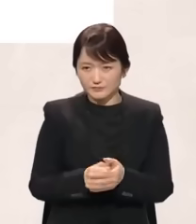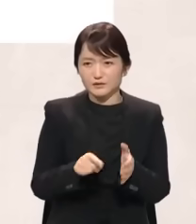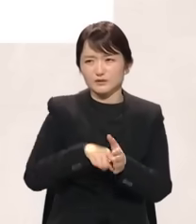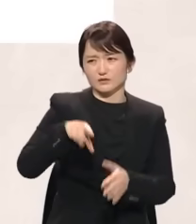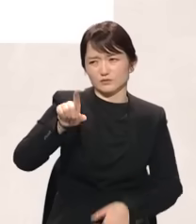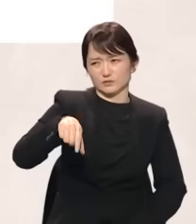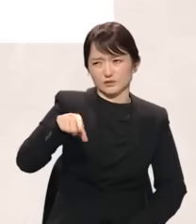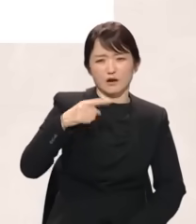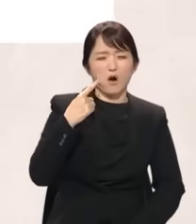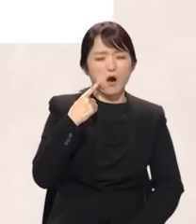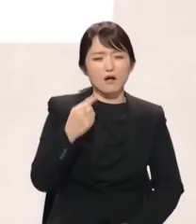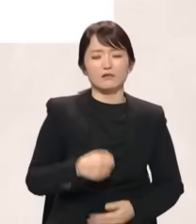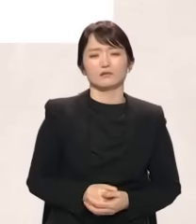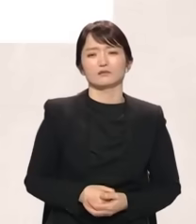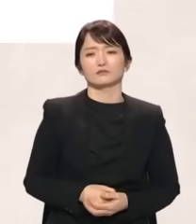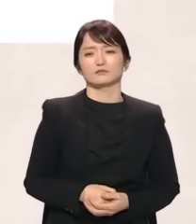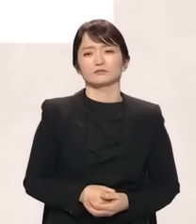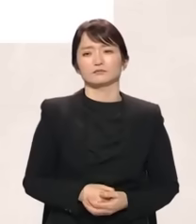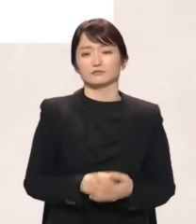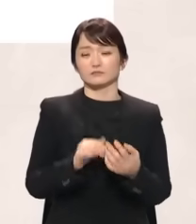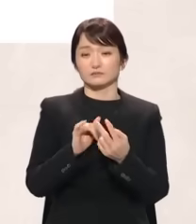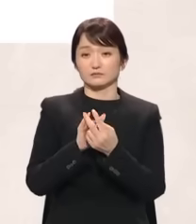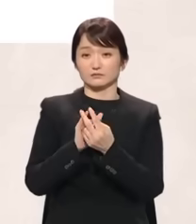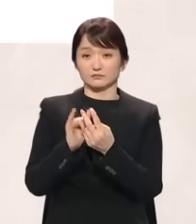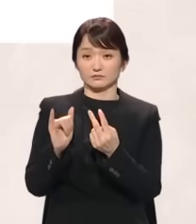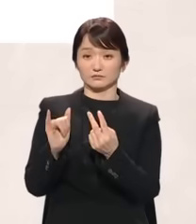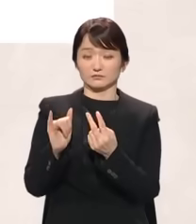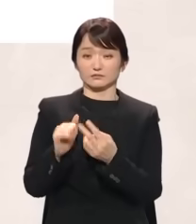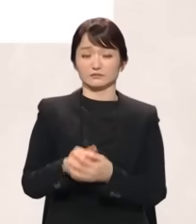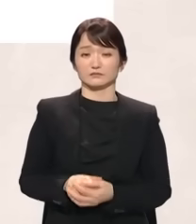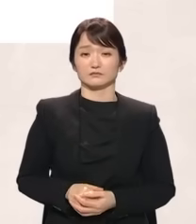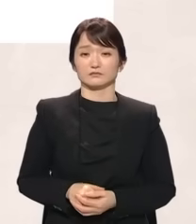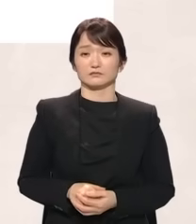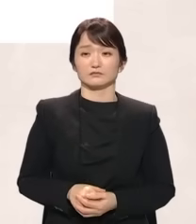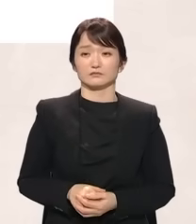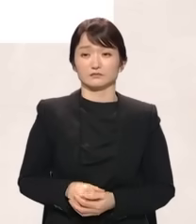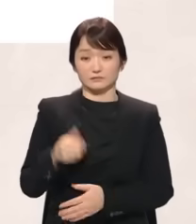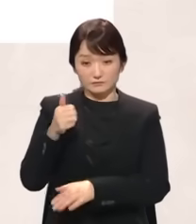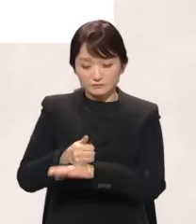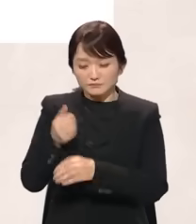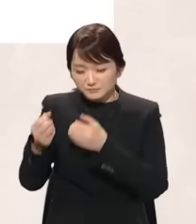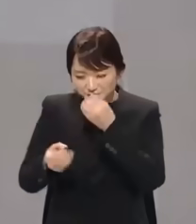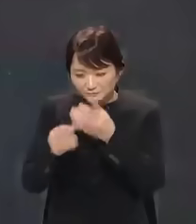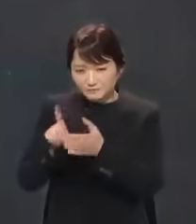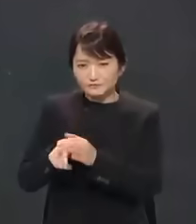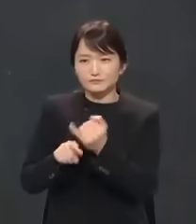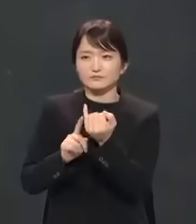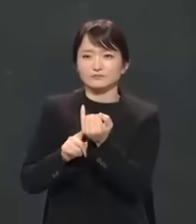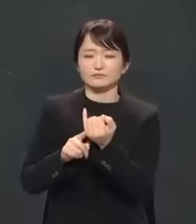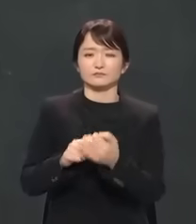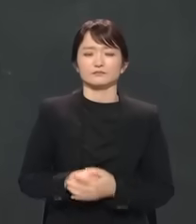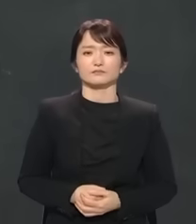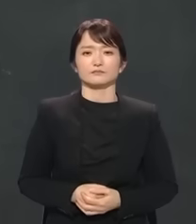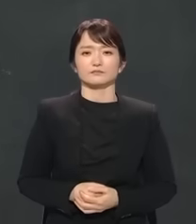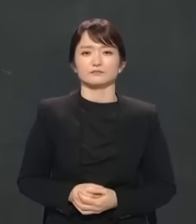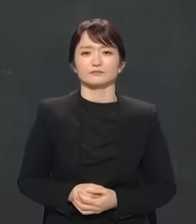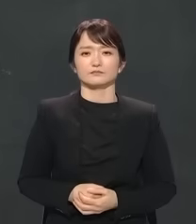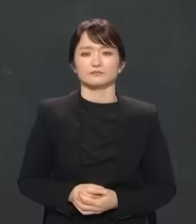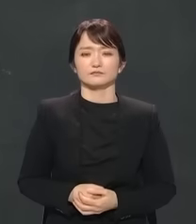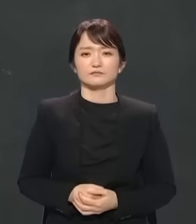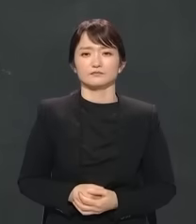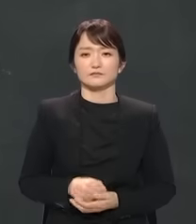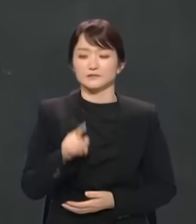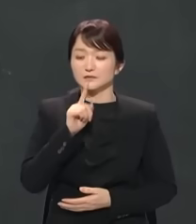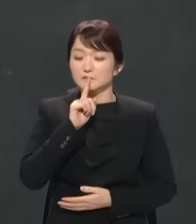15개 형인데 문제는이 두 사람 마지막 체우 진술할 때 여성 같은 경우는 한마디 말로 사람의